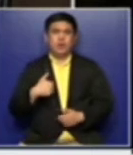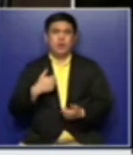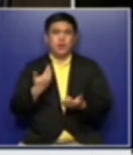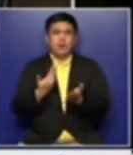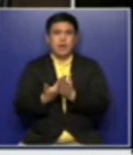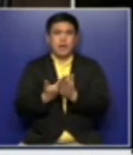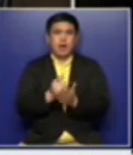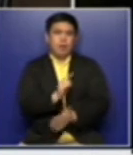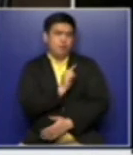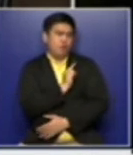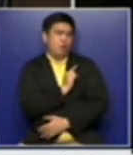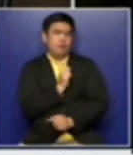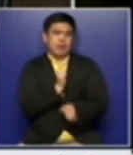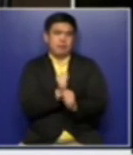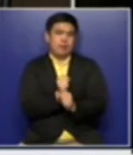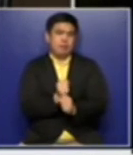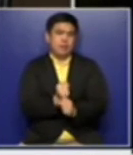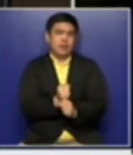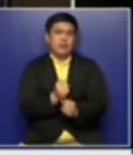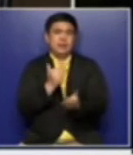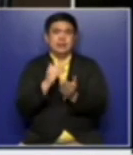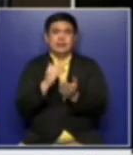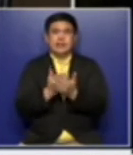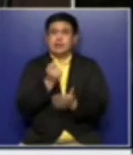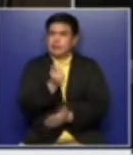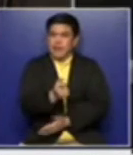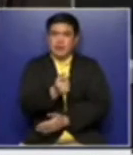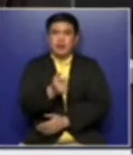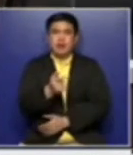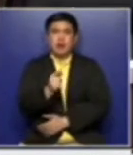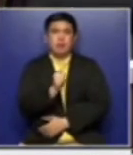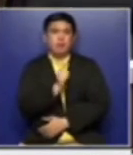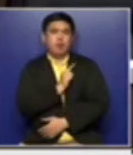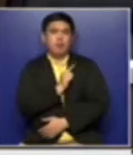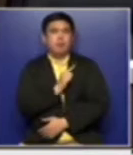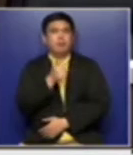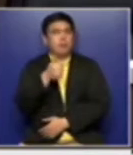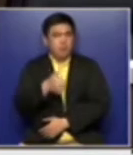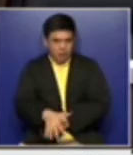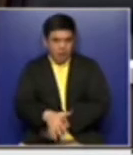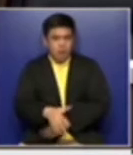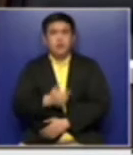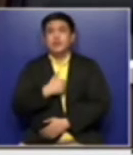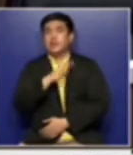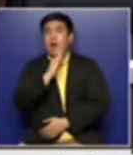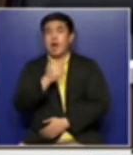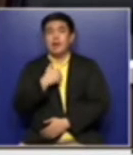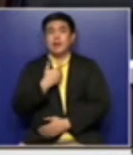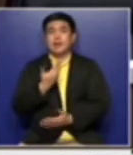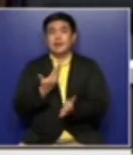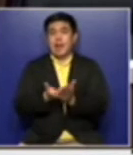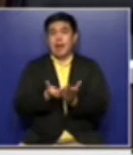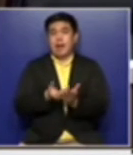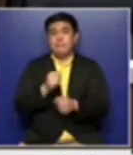าจสามารถที่จะกลับคืนกลับมาได้ฉะนั้นการจัดทำงบประมาณ